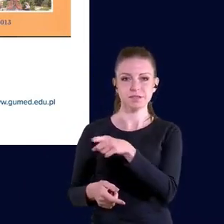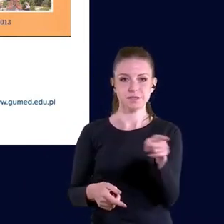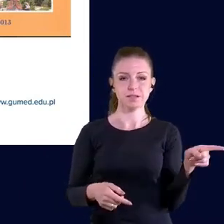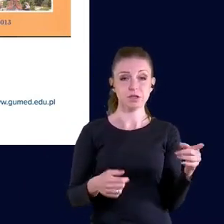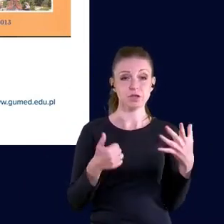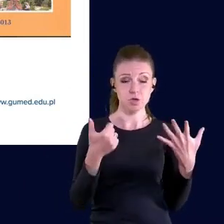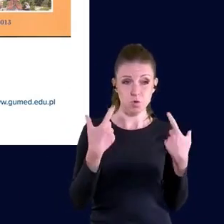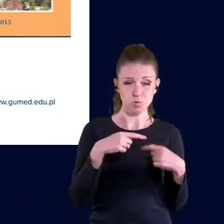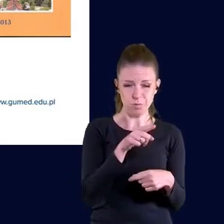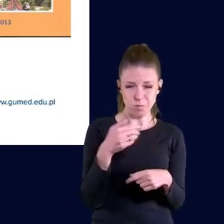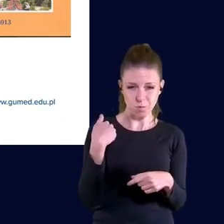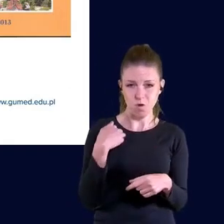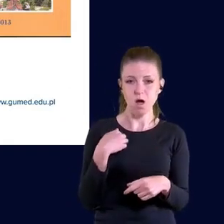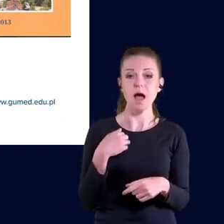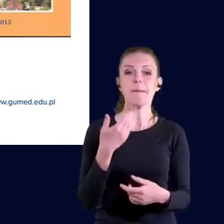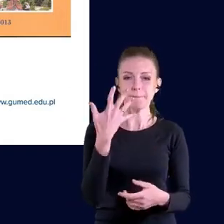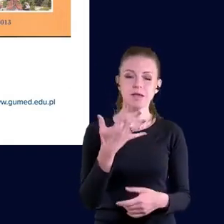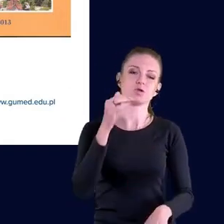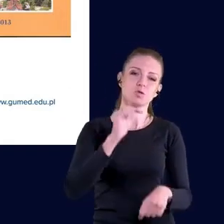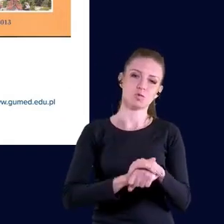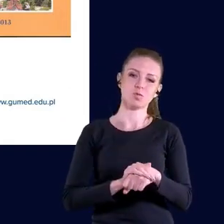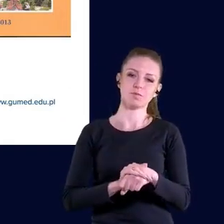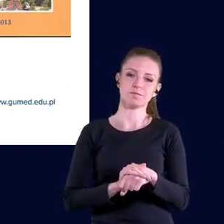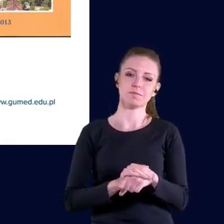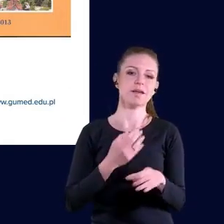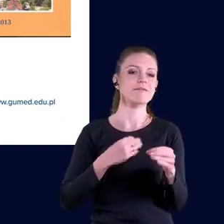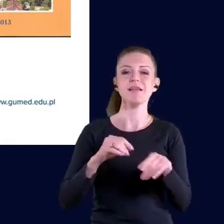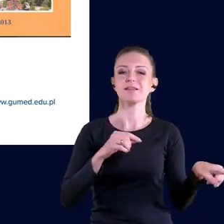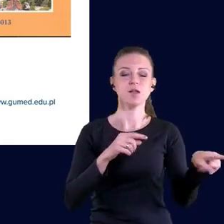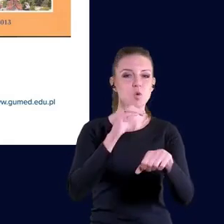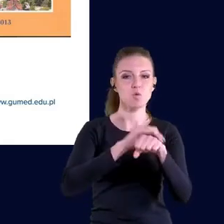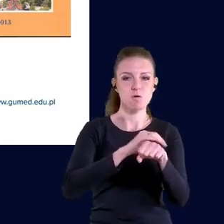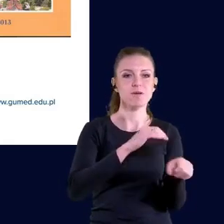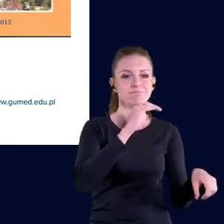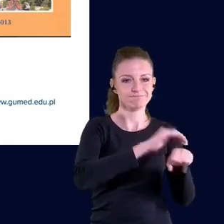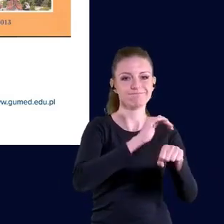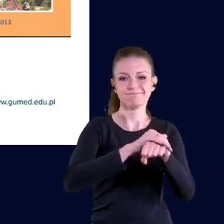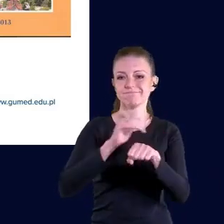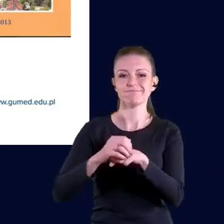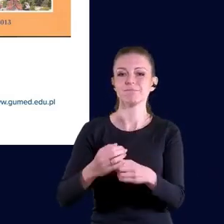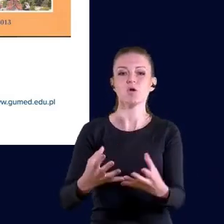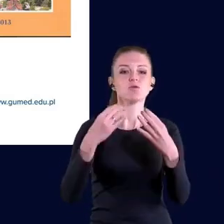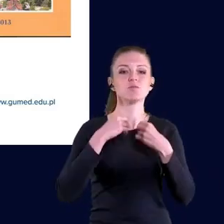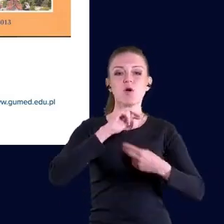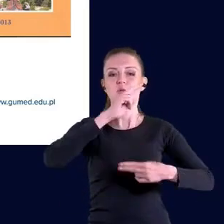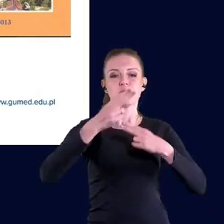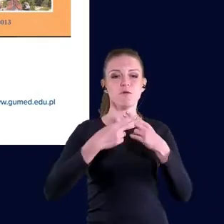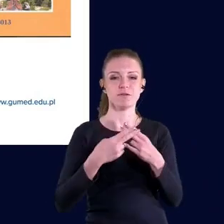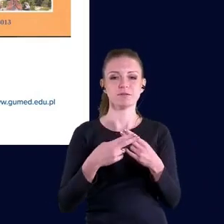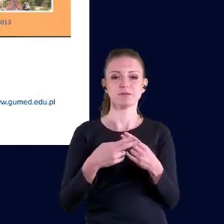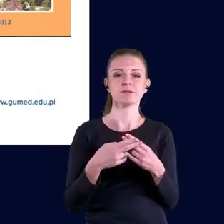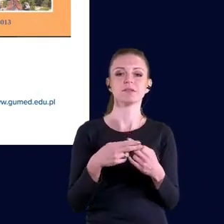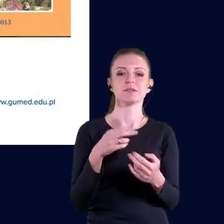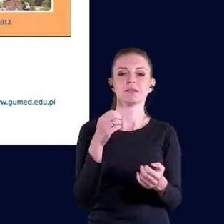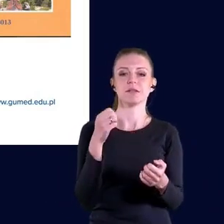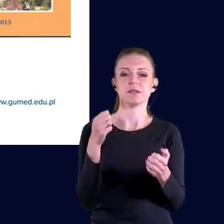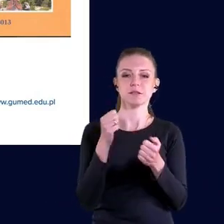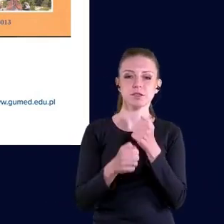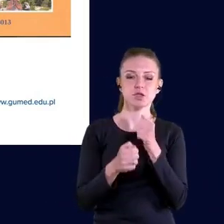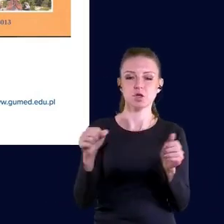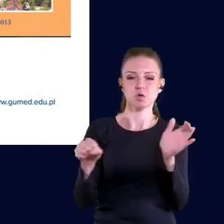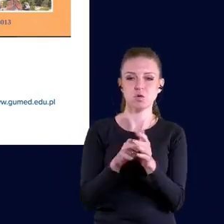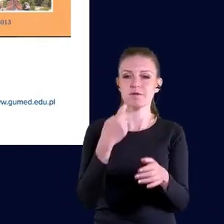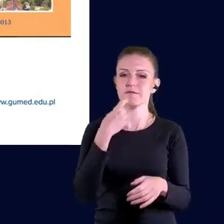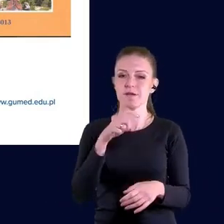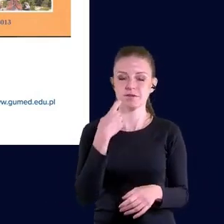pięciu większość umów które otrzymaliśmy otrzymaliśmy w okresie styczeń kwiecień 2012 roku Co oznacza że